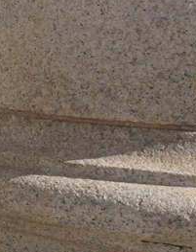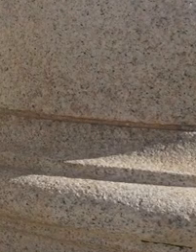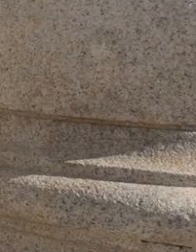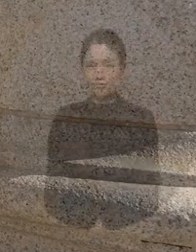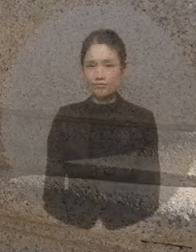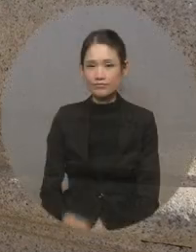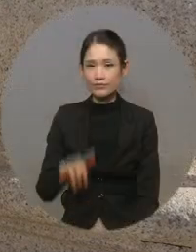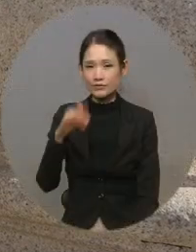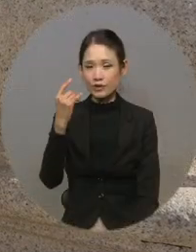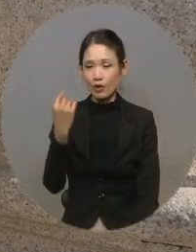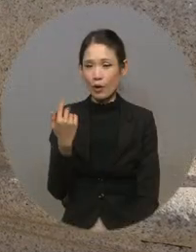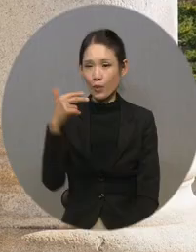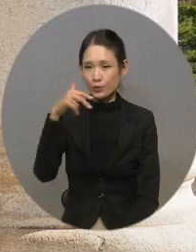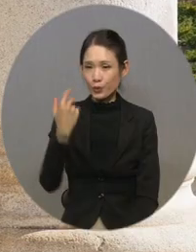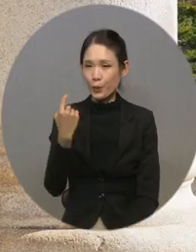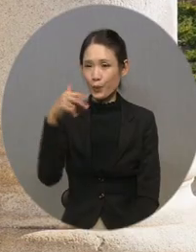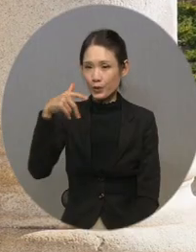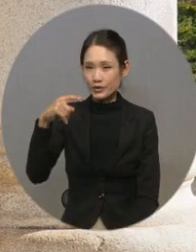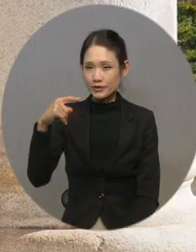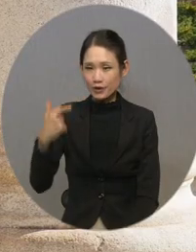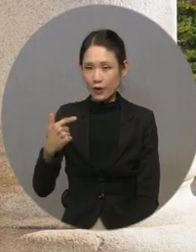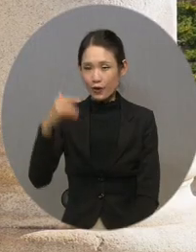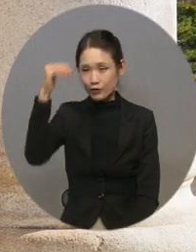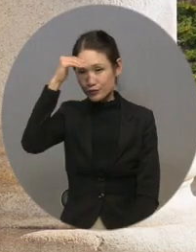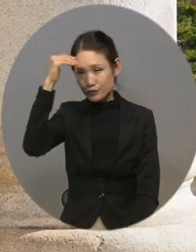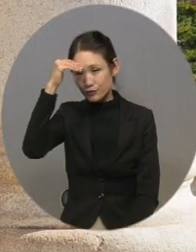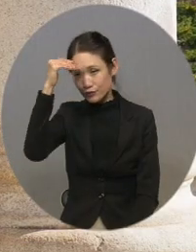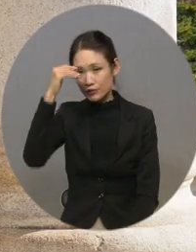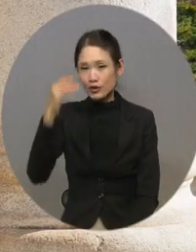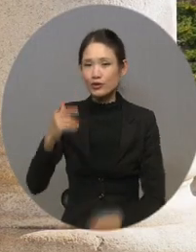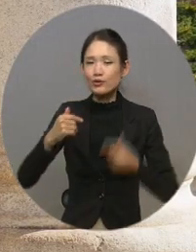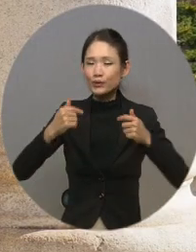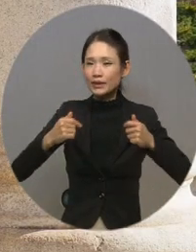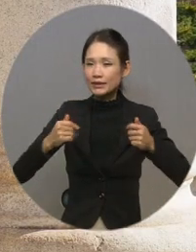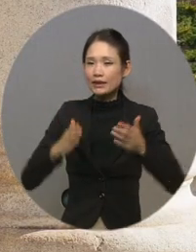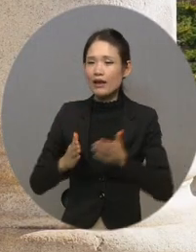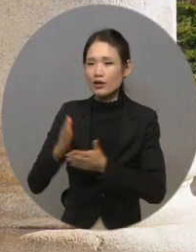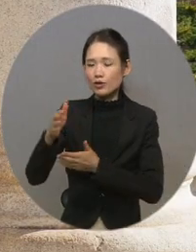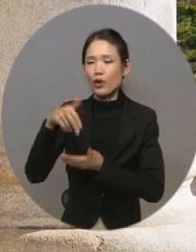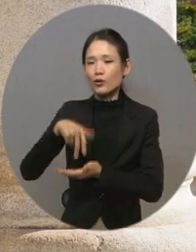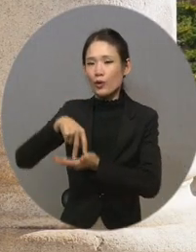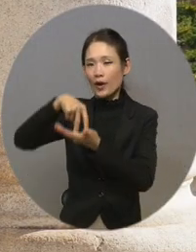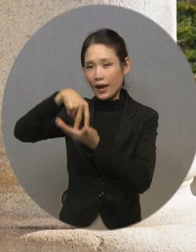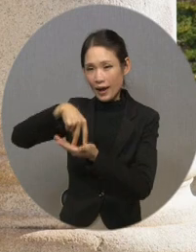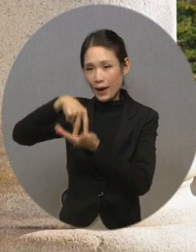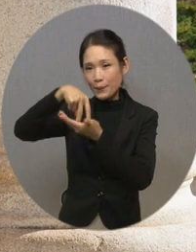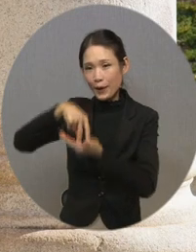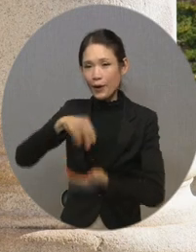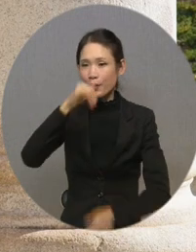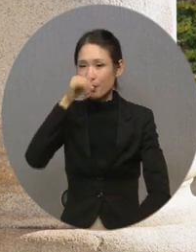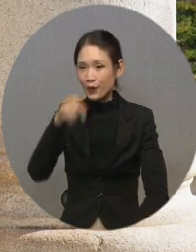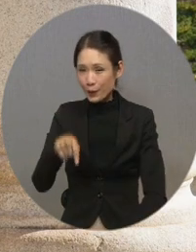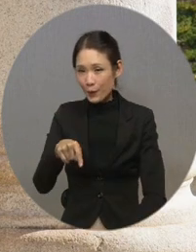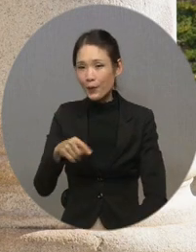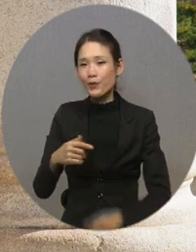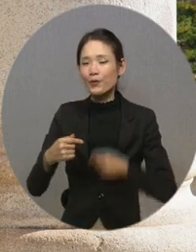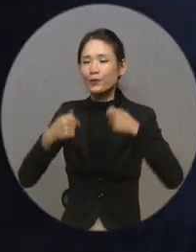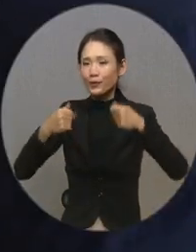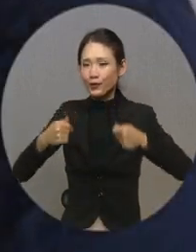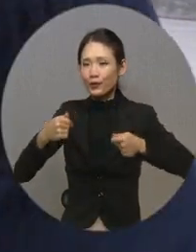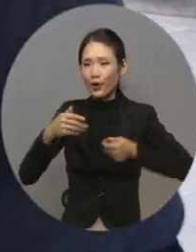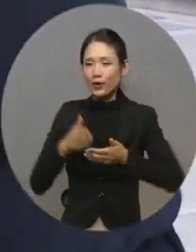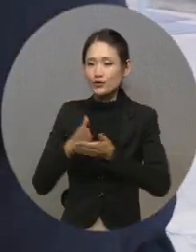석조전 구경을 오는데 와보니 휠체어 전용 엘리베이터가 있네요. 이 휠체어 전용